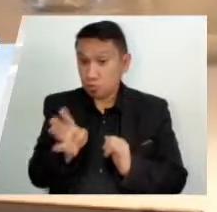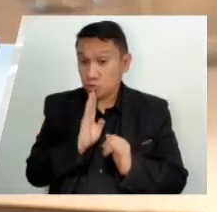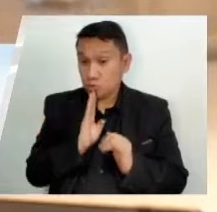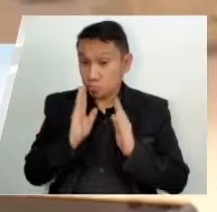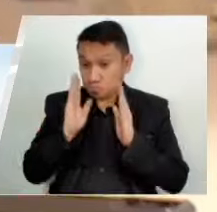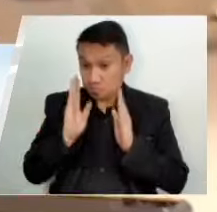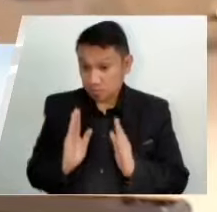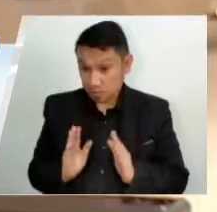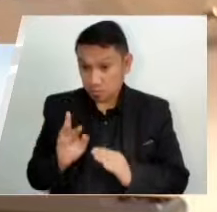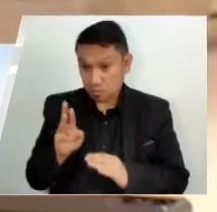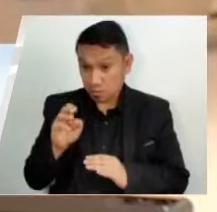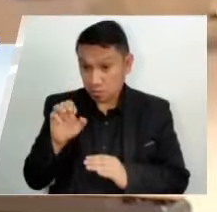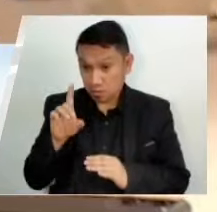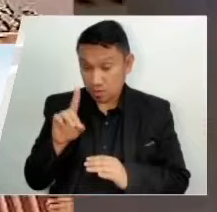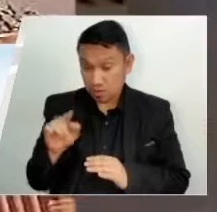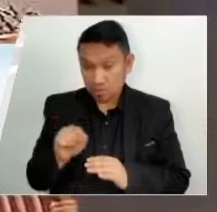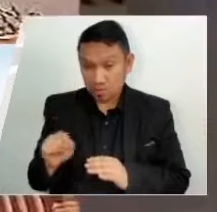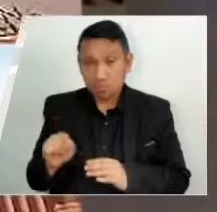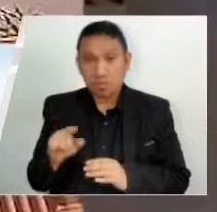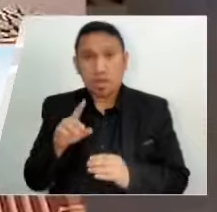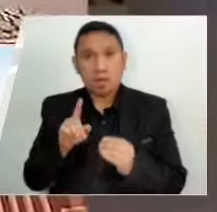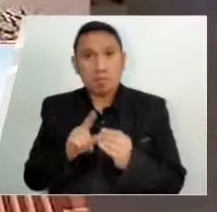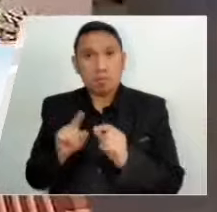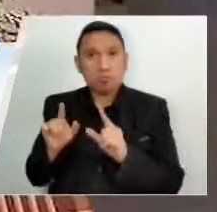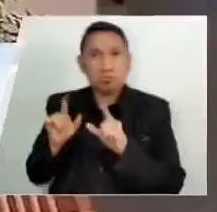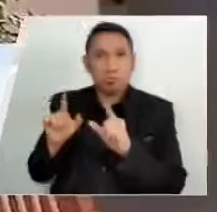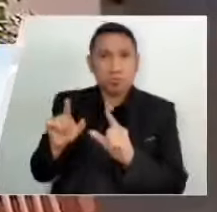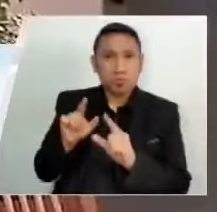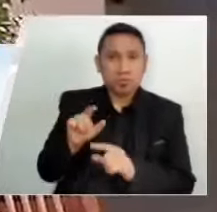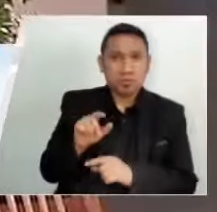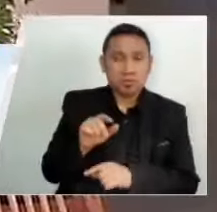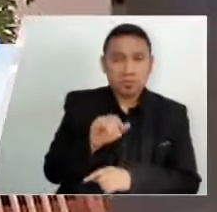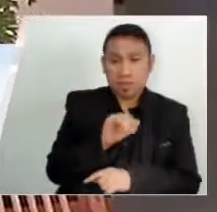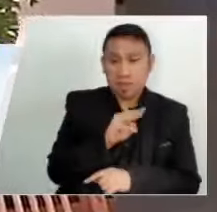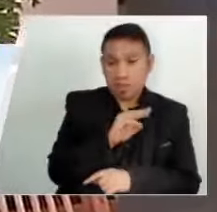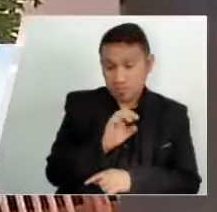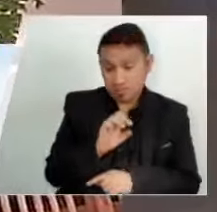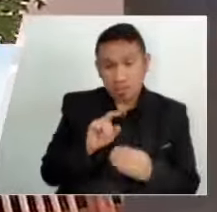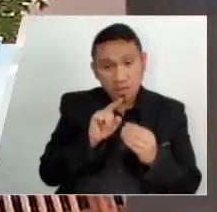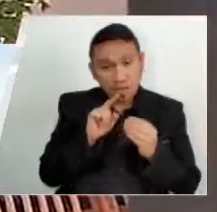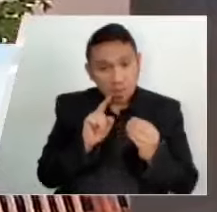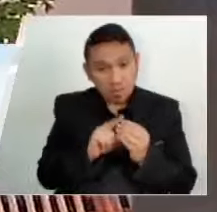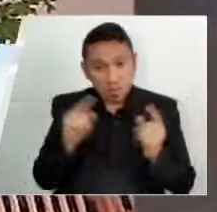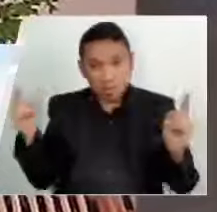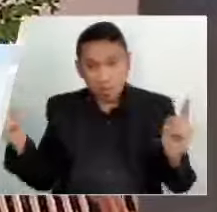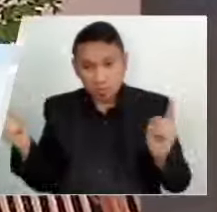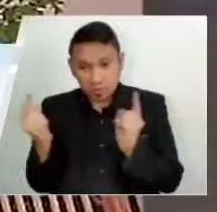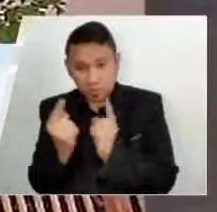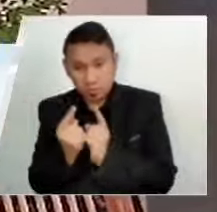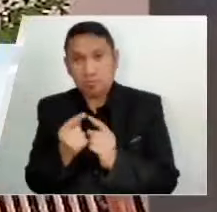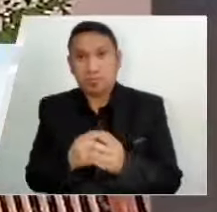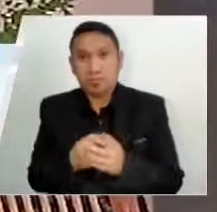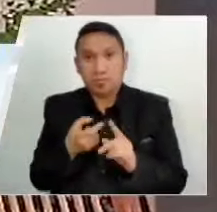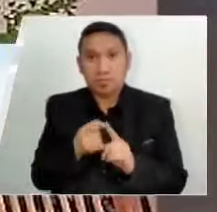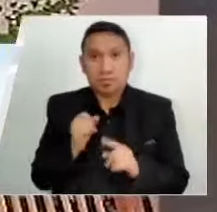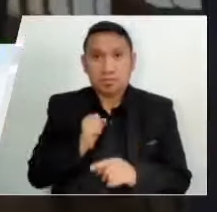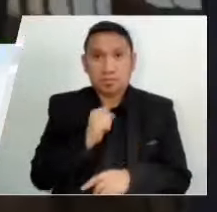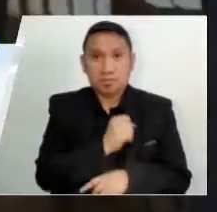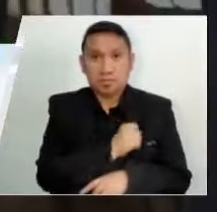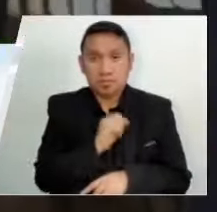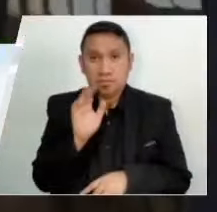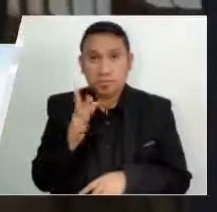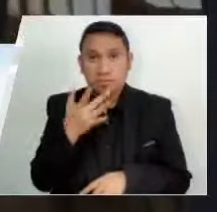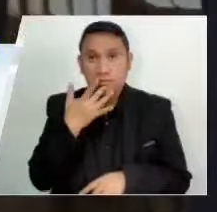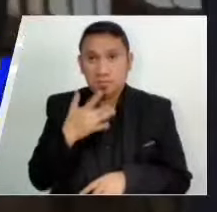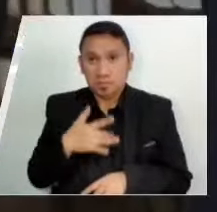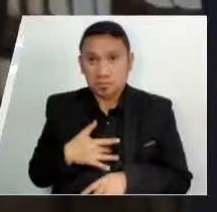sa mga alegasyon ni Senator Marcos, gayon din ang tungkol sa pagtatagpo nila ng liderato ng Senado sa kaarawan ni Enrile.